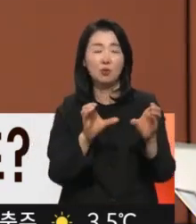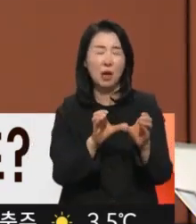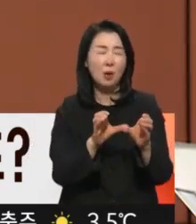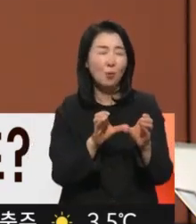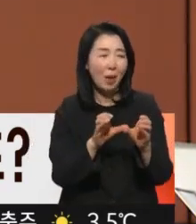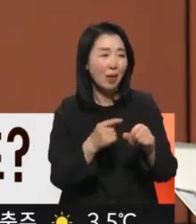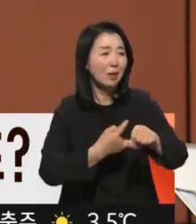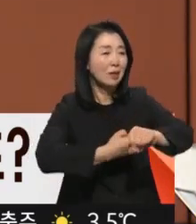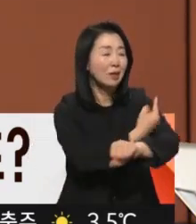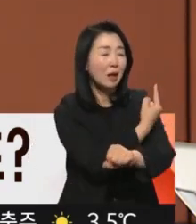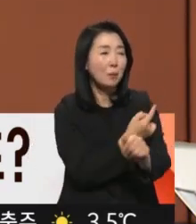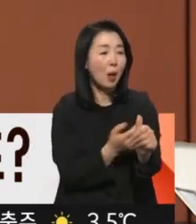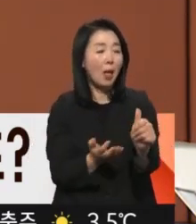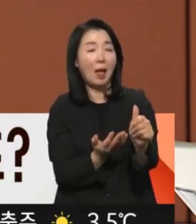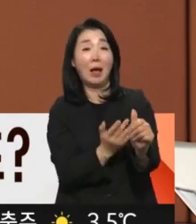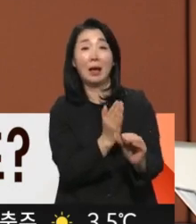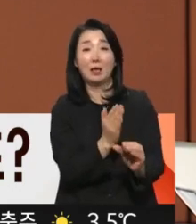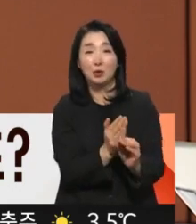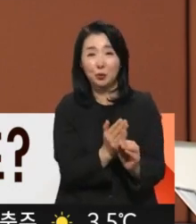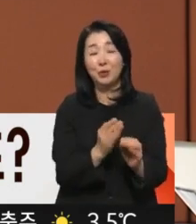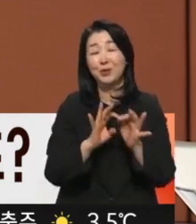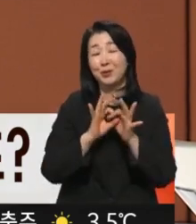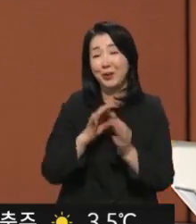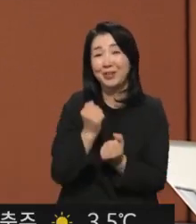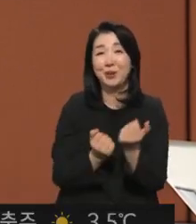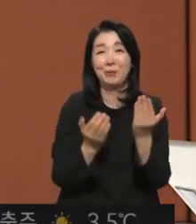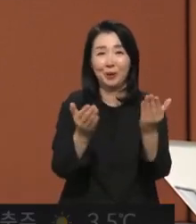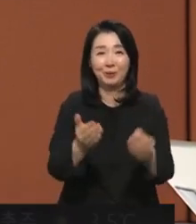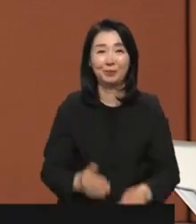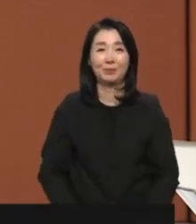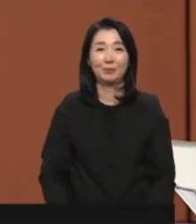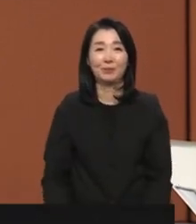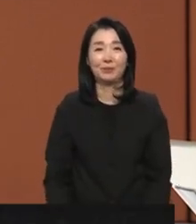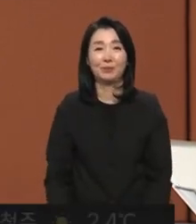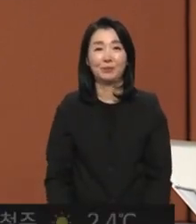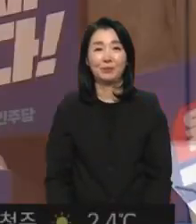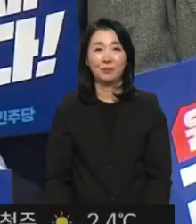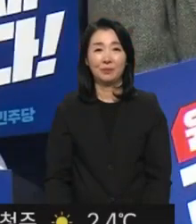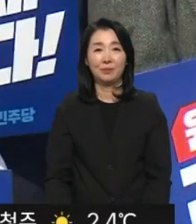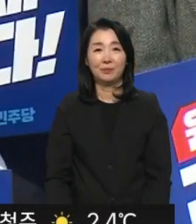이탈표를 자극하고 있습니다. 관련 내용을 국회 상황실에서 짚어보겠습니다.